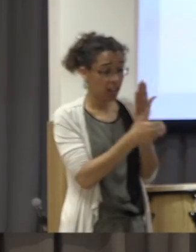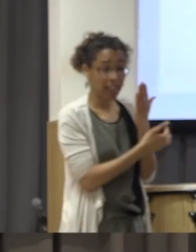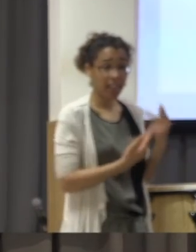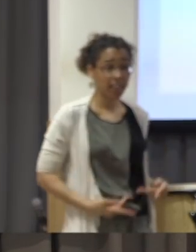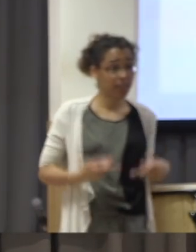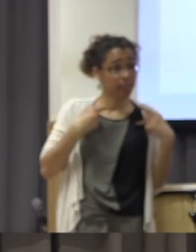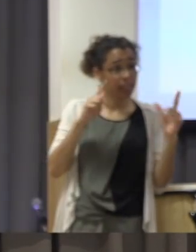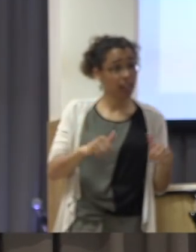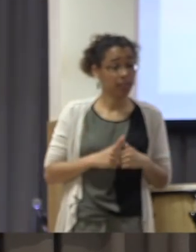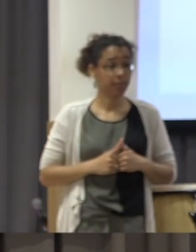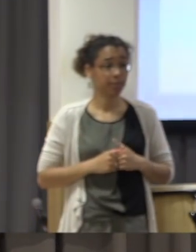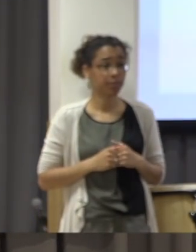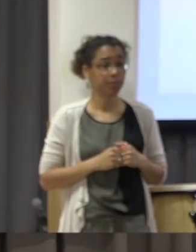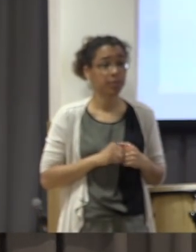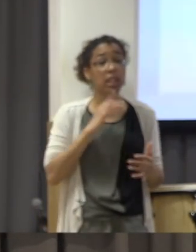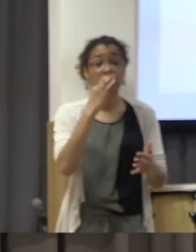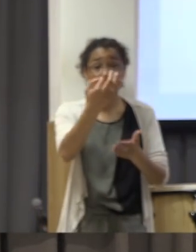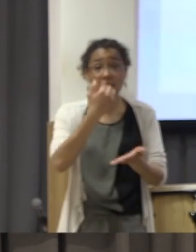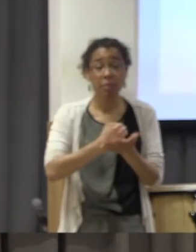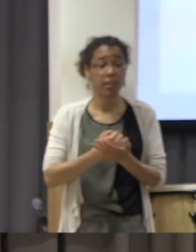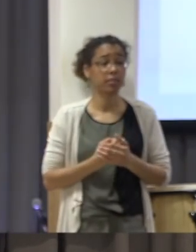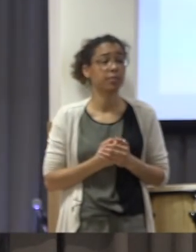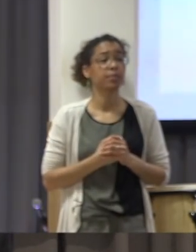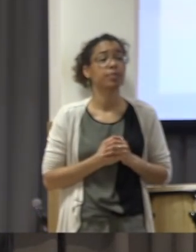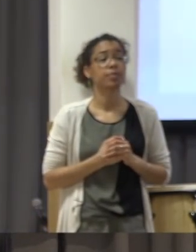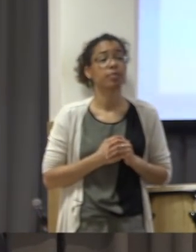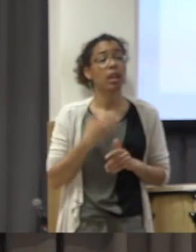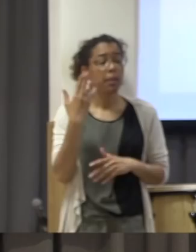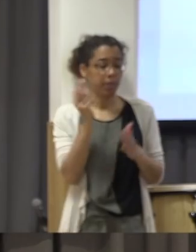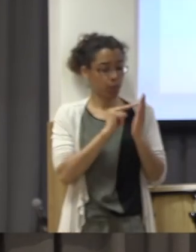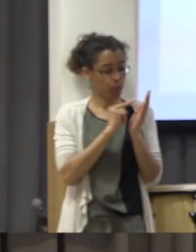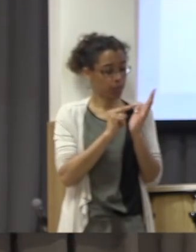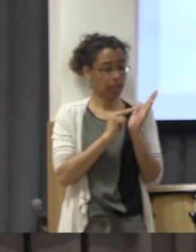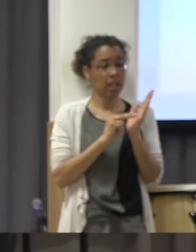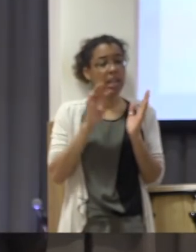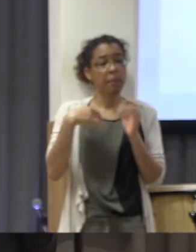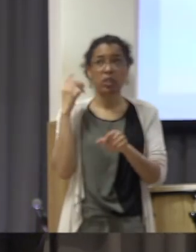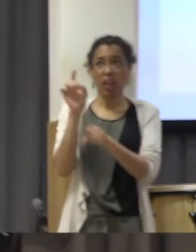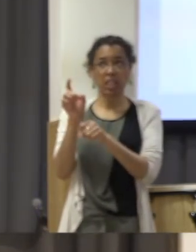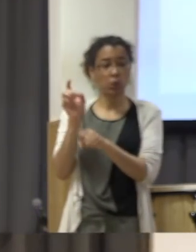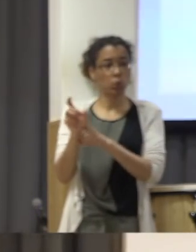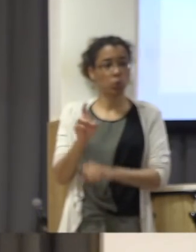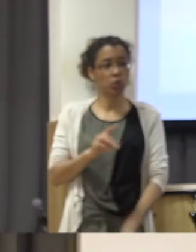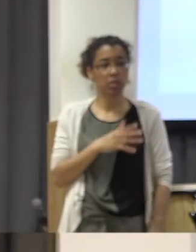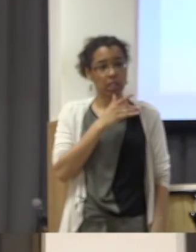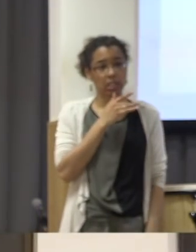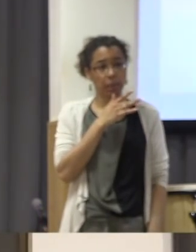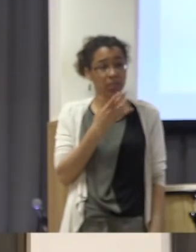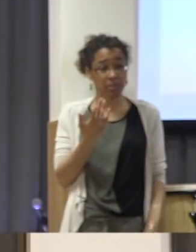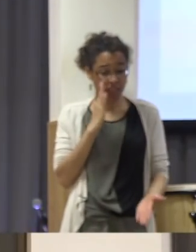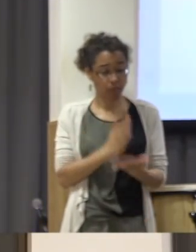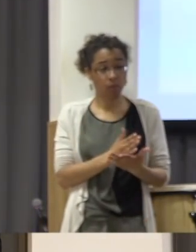vie. Dites amen. Si toi tu lis et puis après tu commences à être insultant, ce n'est pas la